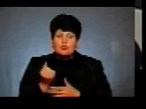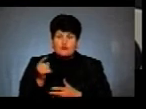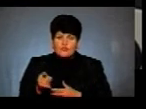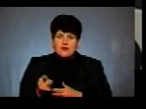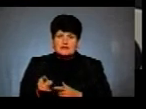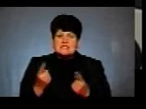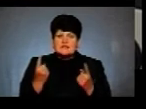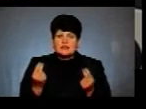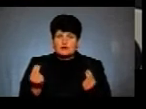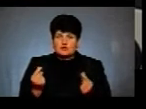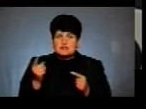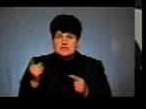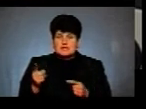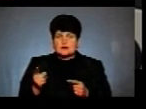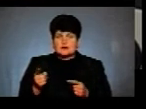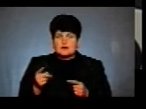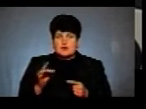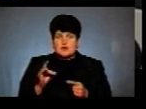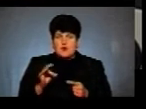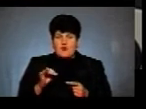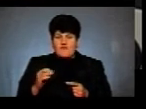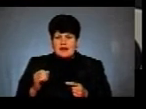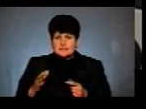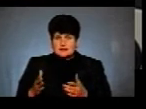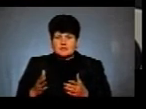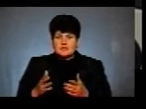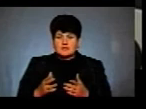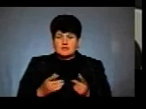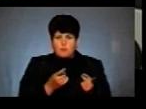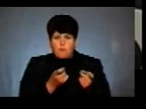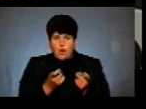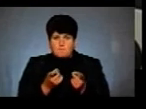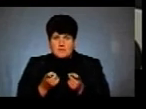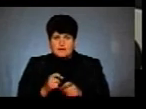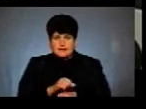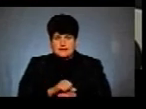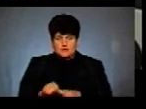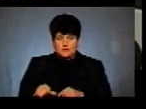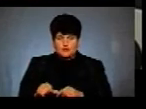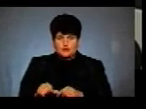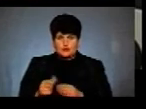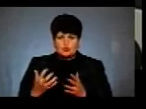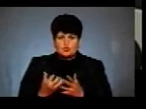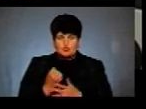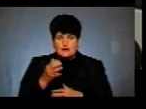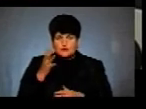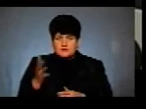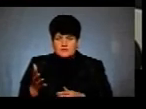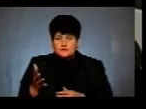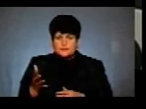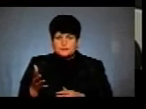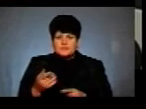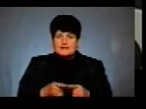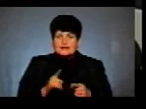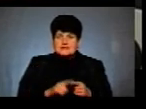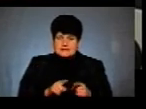за великий кошт їхні ровесники, яких поманили за кордон здобувати освіту.